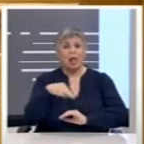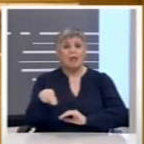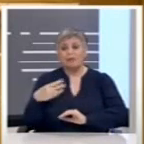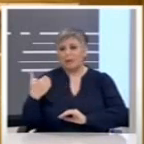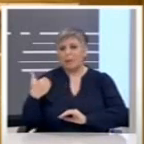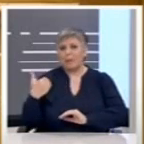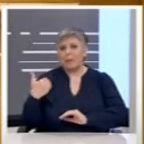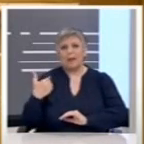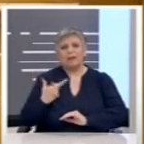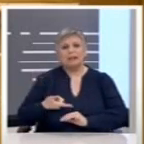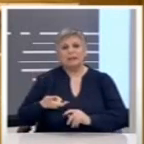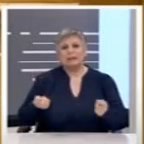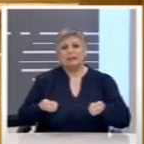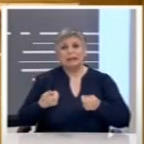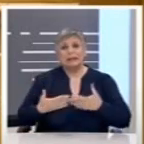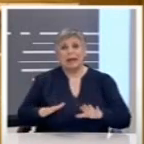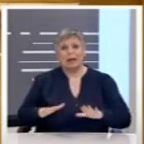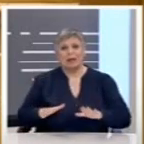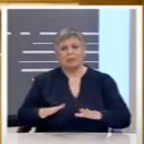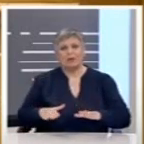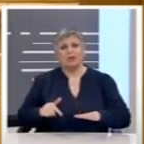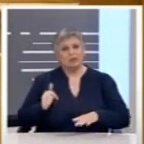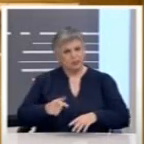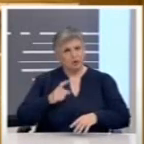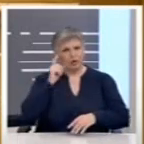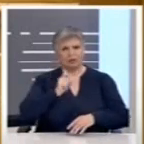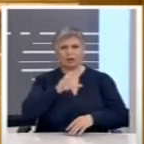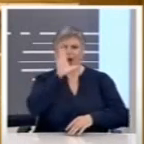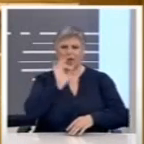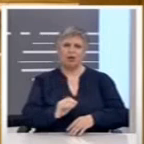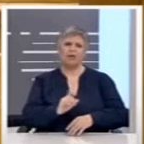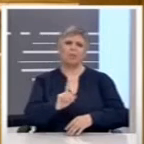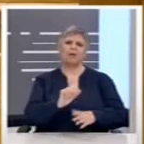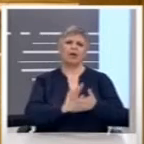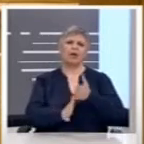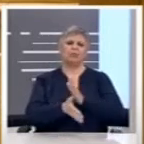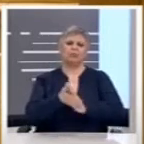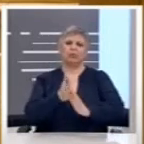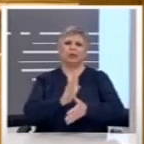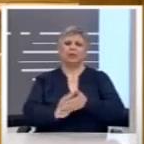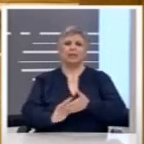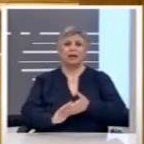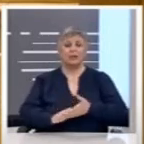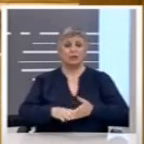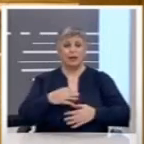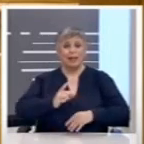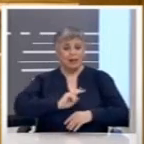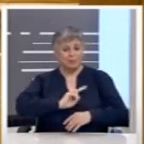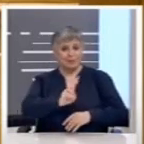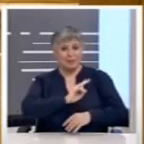με συγκεκριμένη την αλήθεια, γιατί η αλήθεια είναι πάντα συγκεκριμένη, να δυναμώσουμε το μέτωπο των